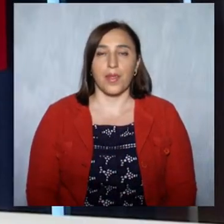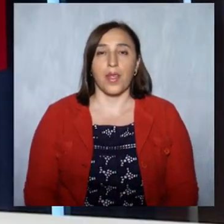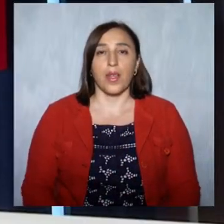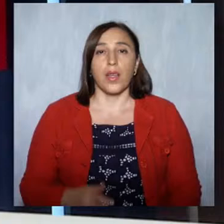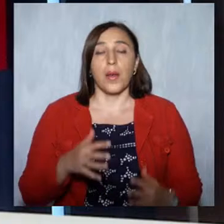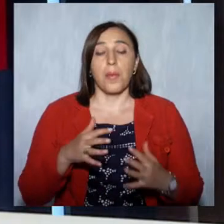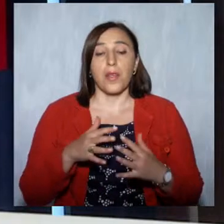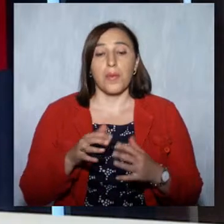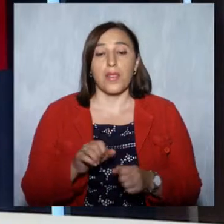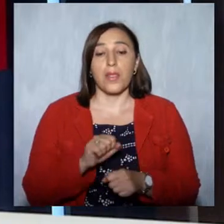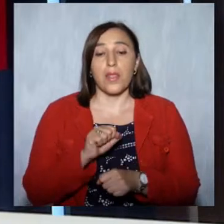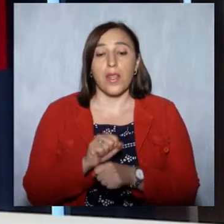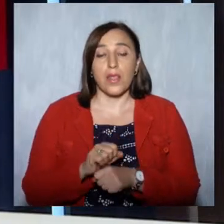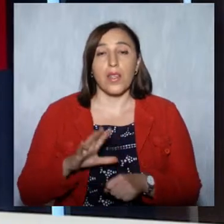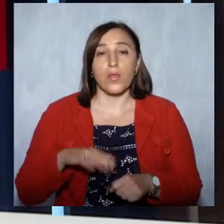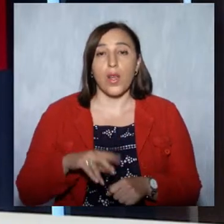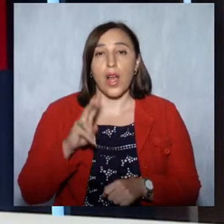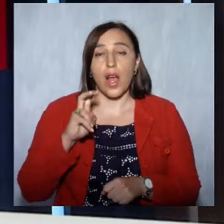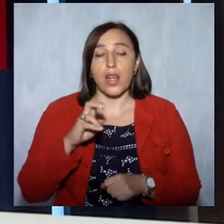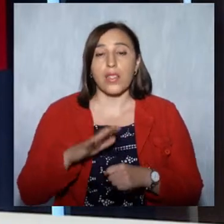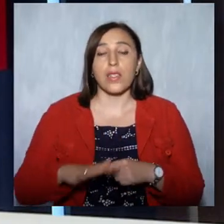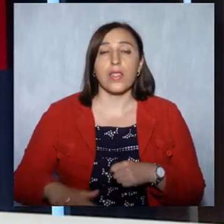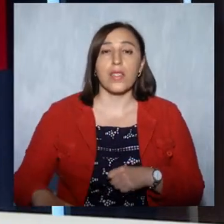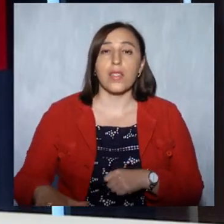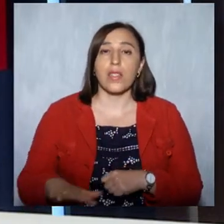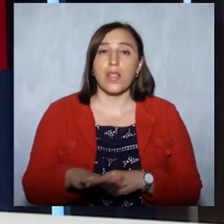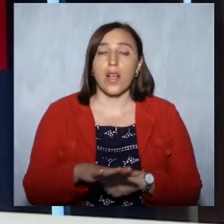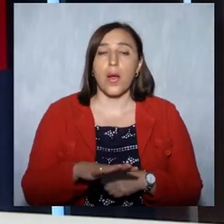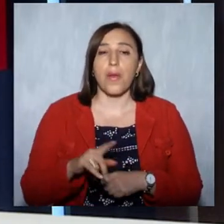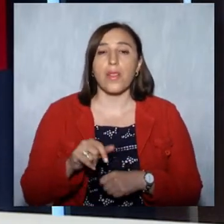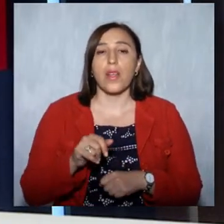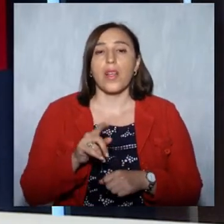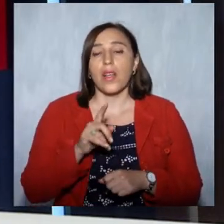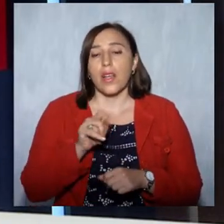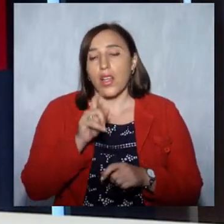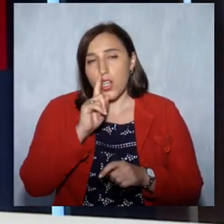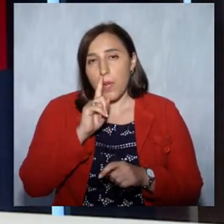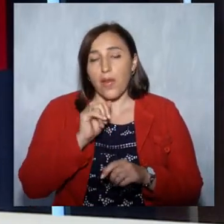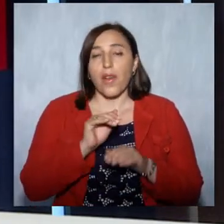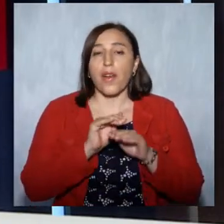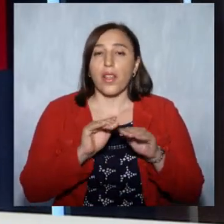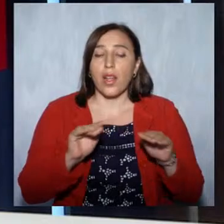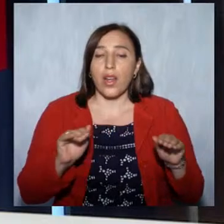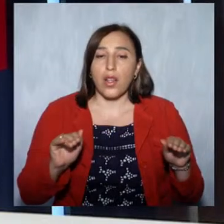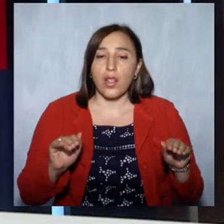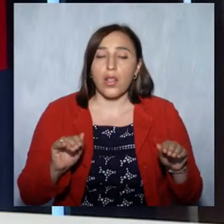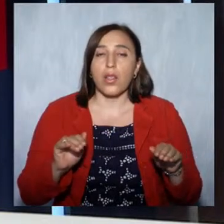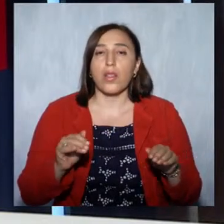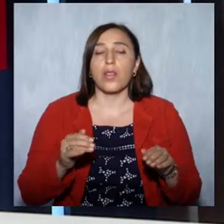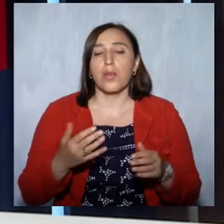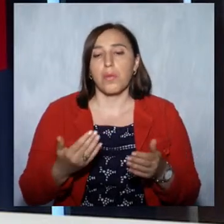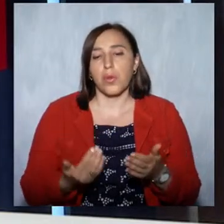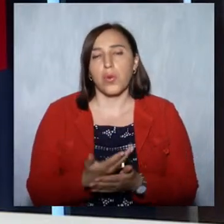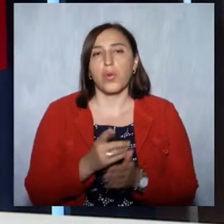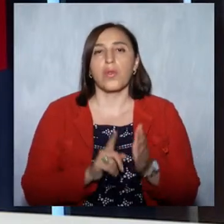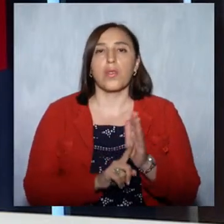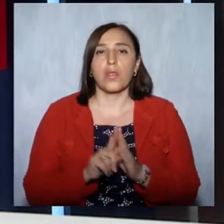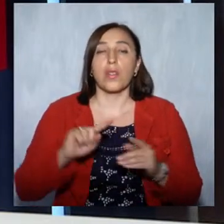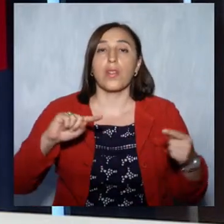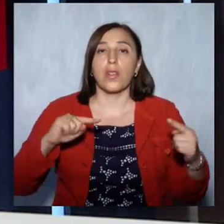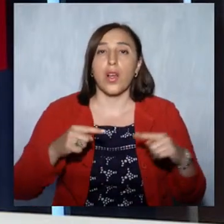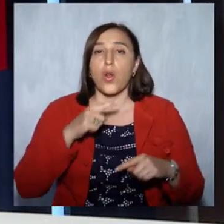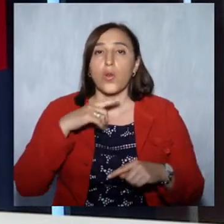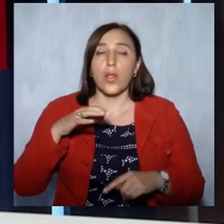Պատերազմի դադարից հետո Արցախի սահմաններին հարաբերական անդորից հետո վերջին օրերին այնտեղ կրկին լարված է։ Ռուսաստանի